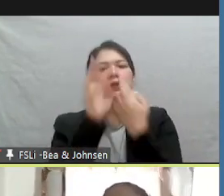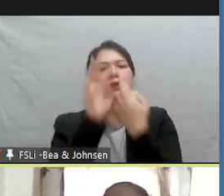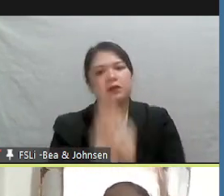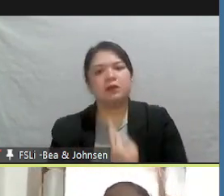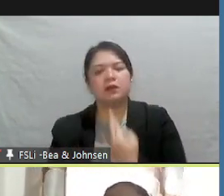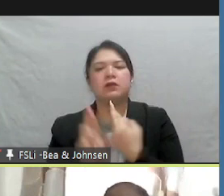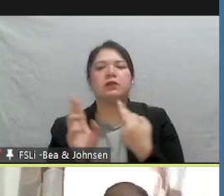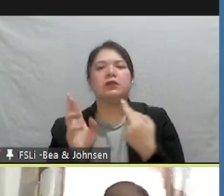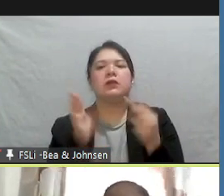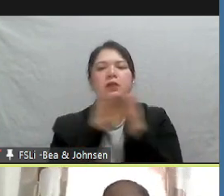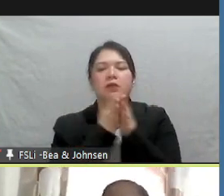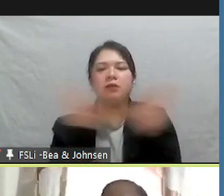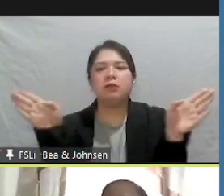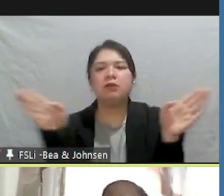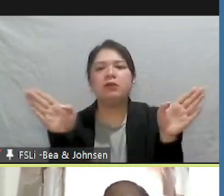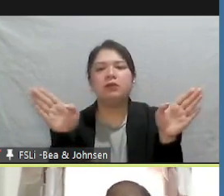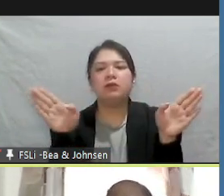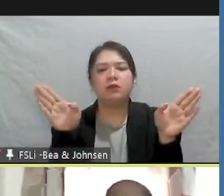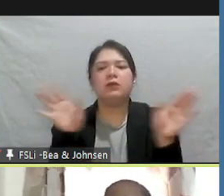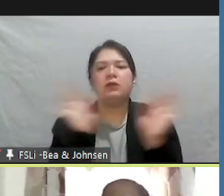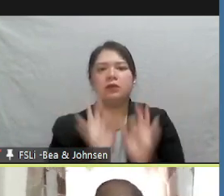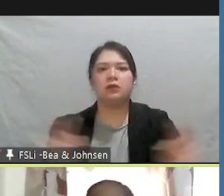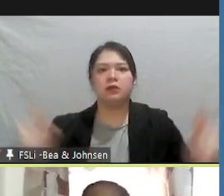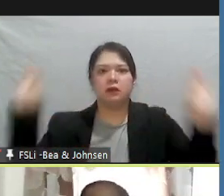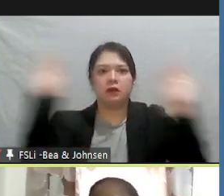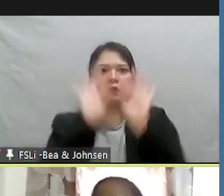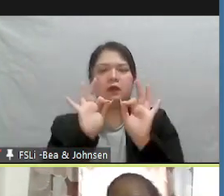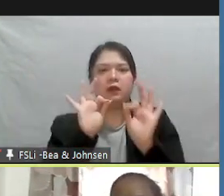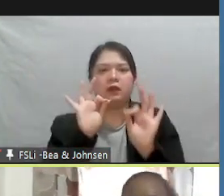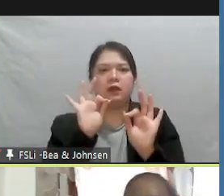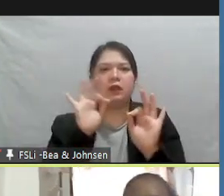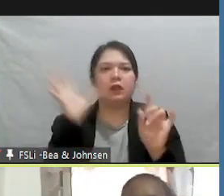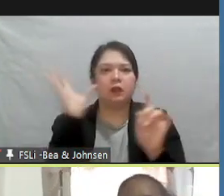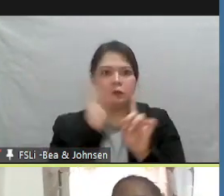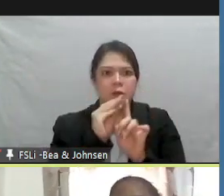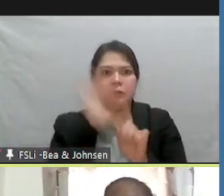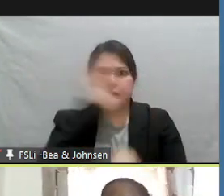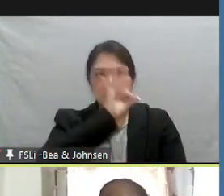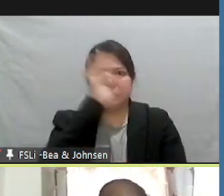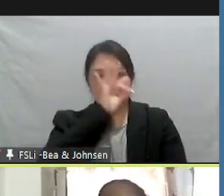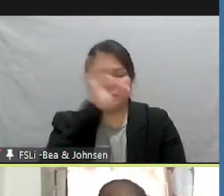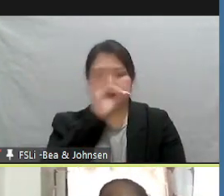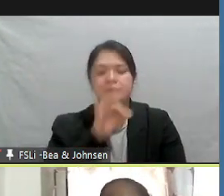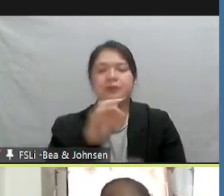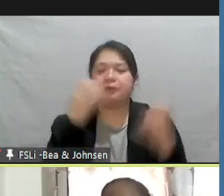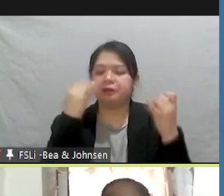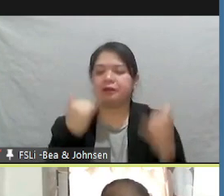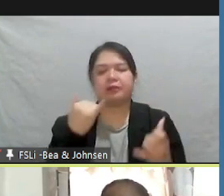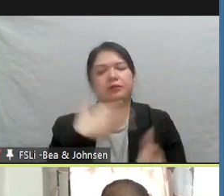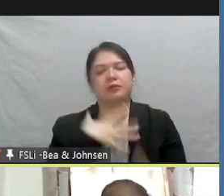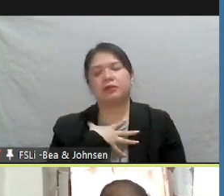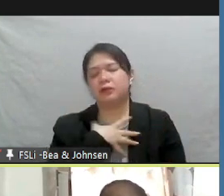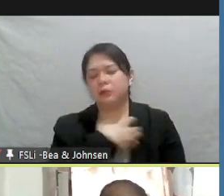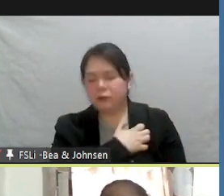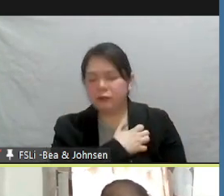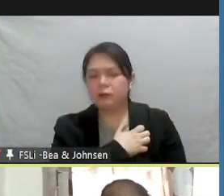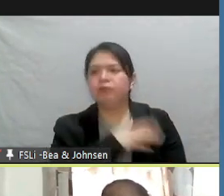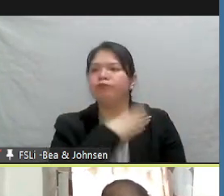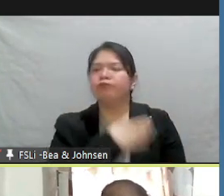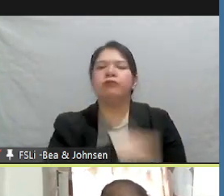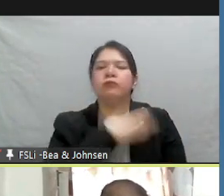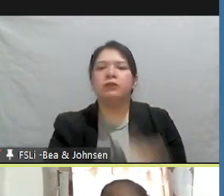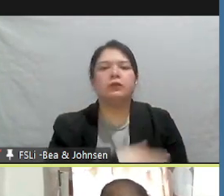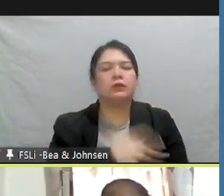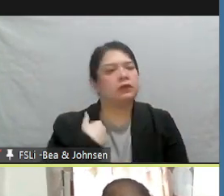at malawak na pagpapahalaga sa kultura ng mga Pilipino. Kaya napakasakit po na kaming mga